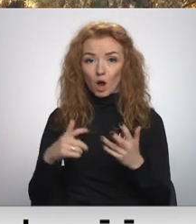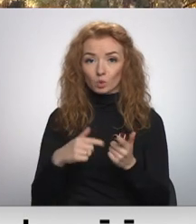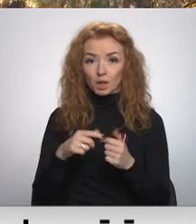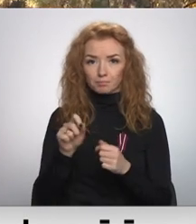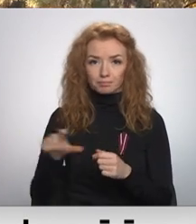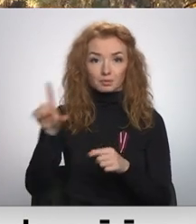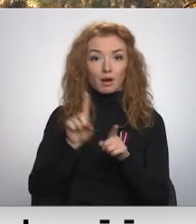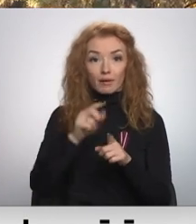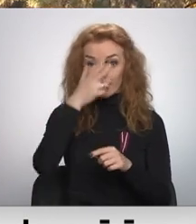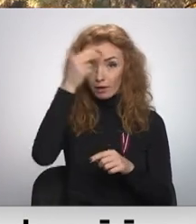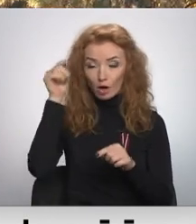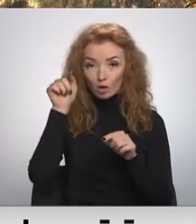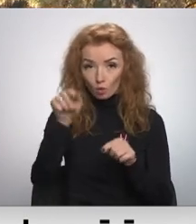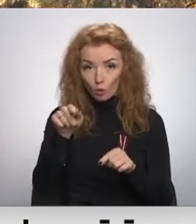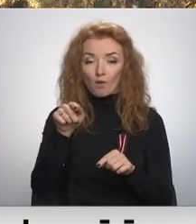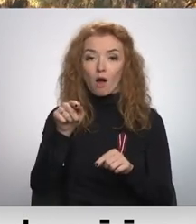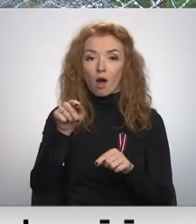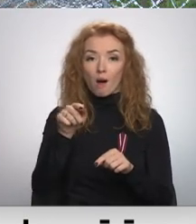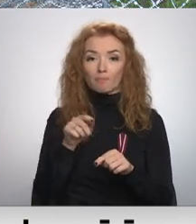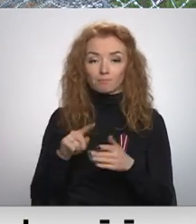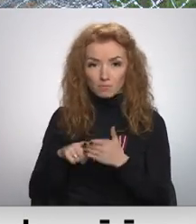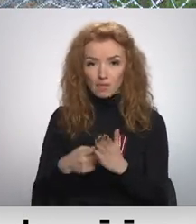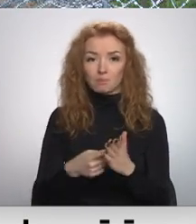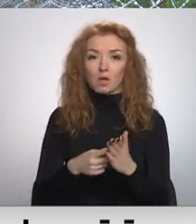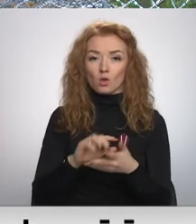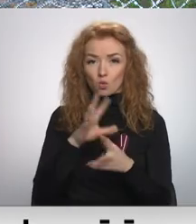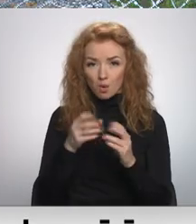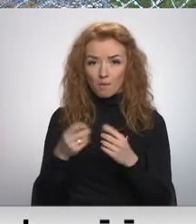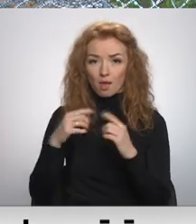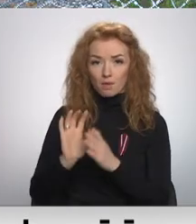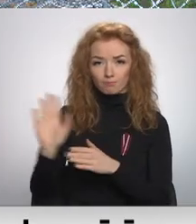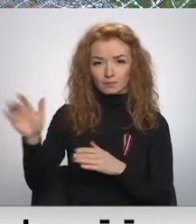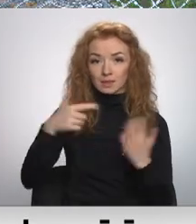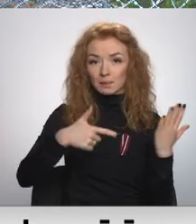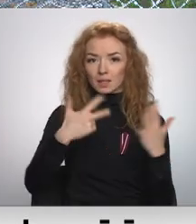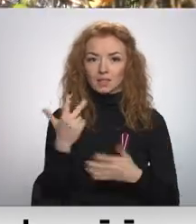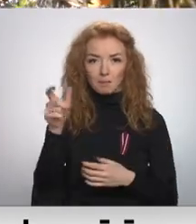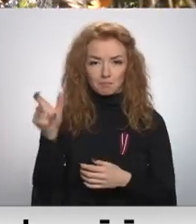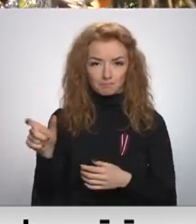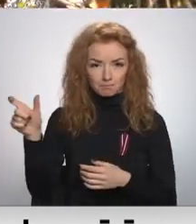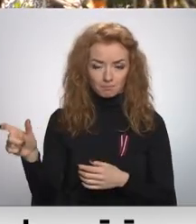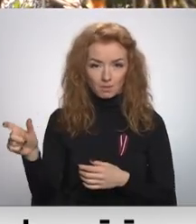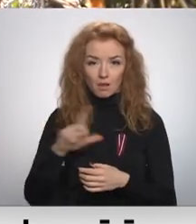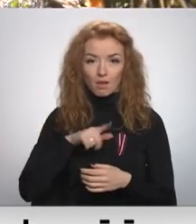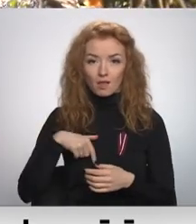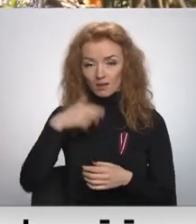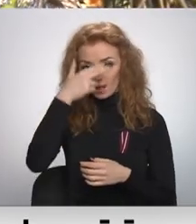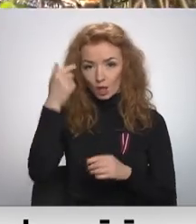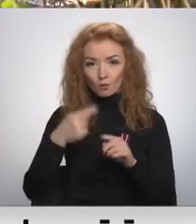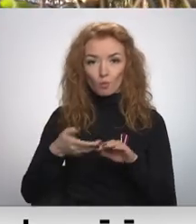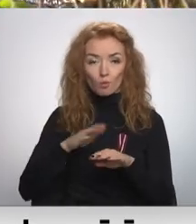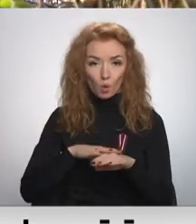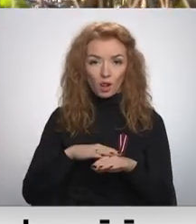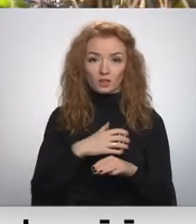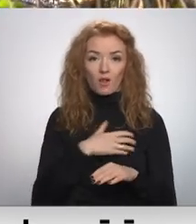Lietuvā. Vakar Lietuvas robežu sargi piespieduši doties atpakaļ uz Baltkrieviju 73 migrantus. Latvijas, Lietuvas un Polijas